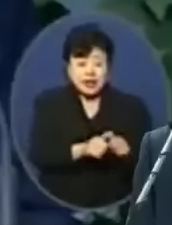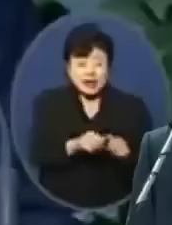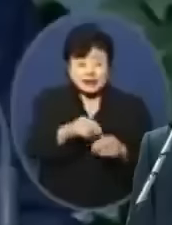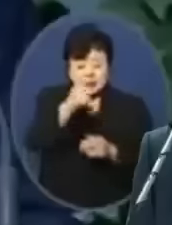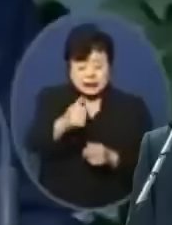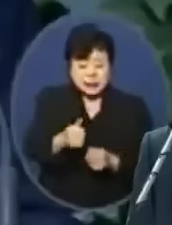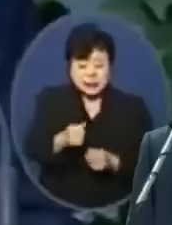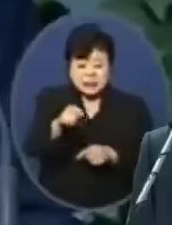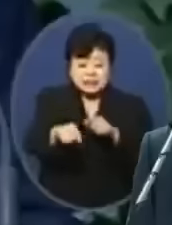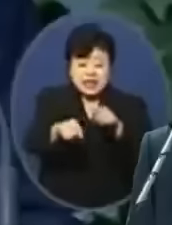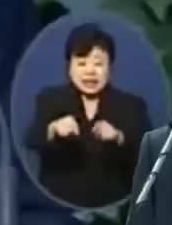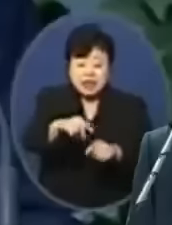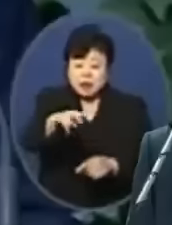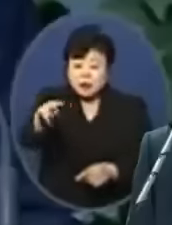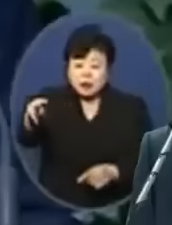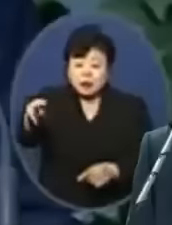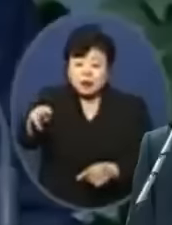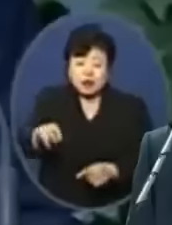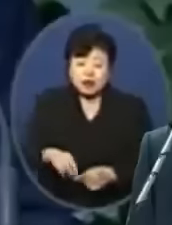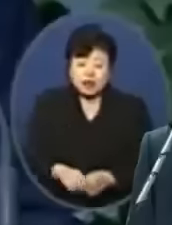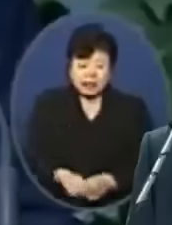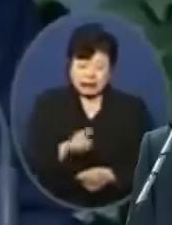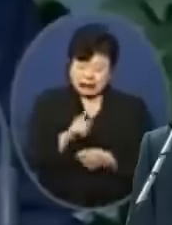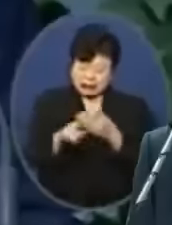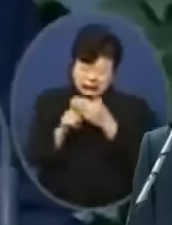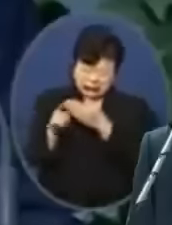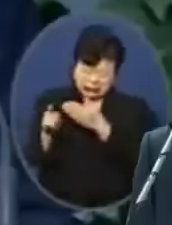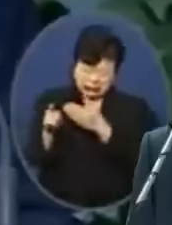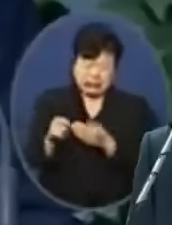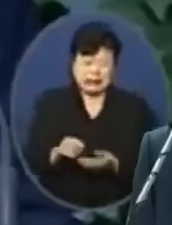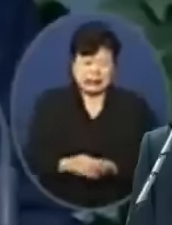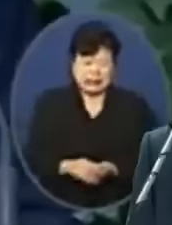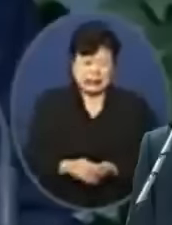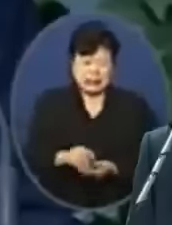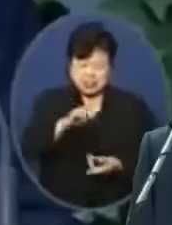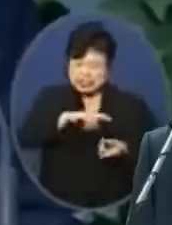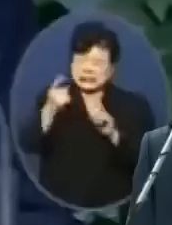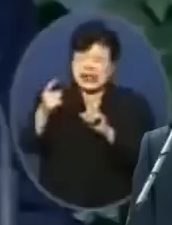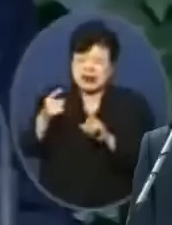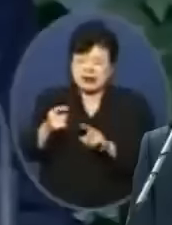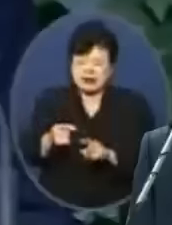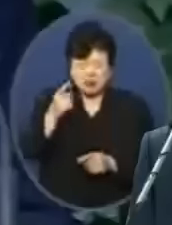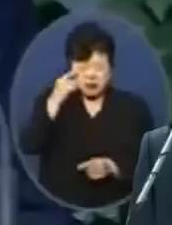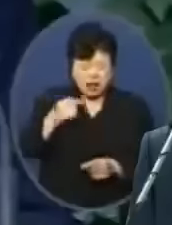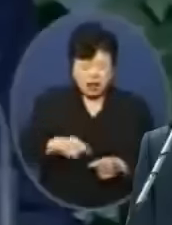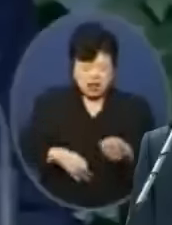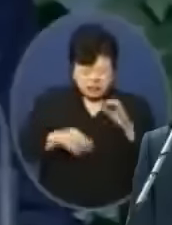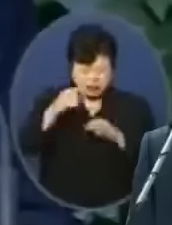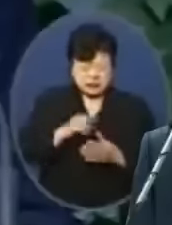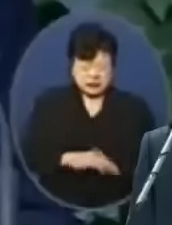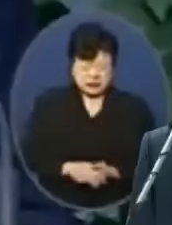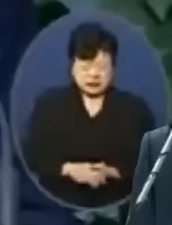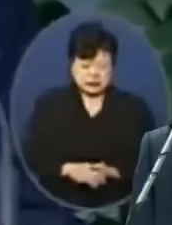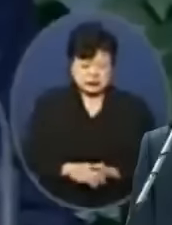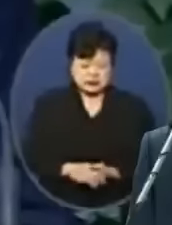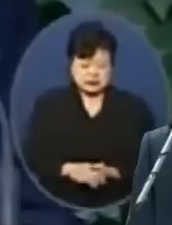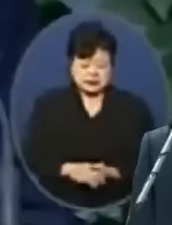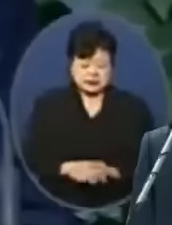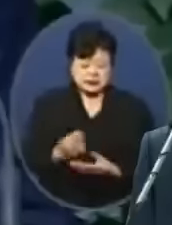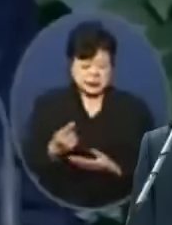제사장이 한 사람 지나가다가 혀를 차고 야 이놈아 정신 차리고 살지 어쩌다 이렇게 됐냐